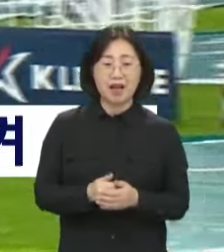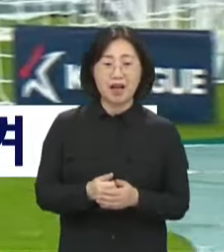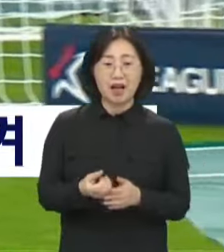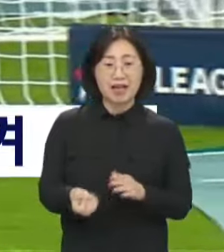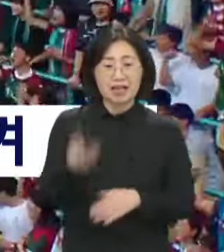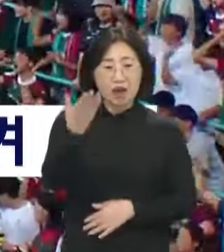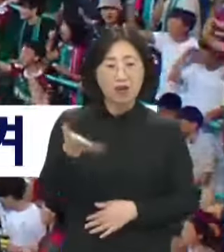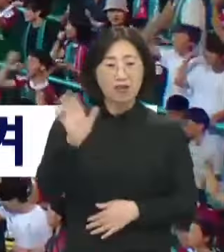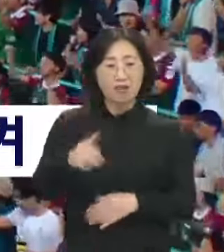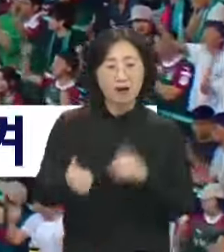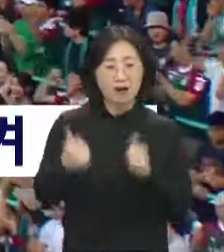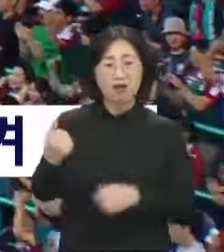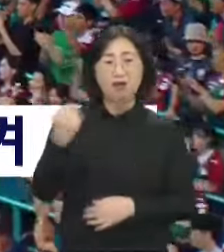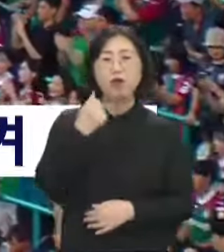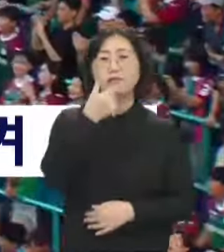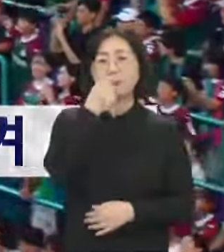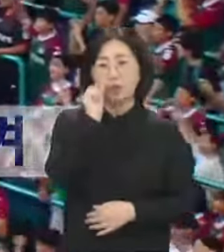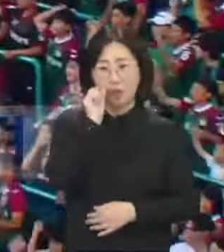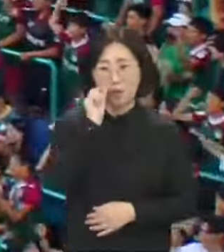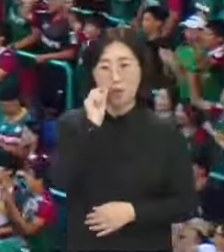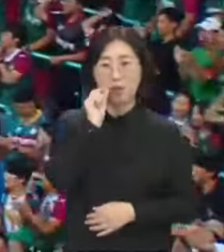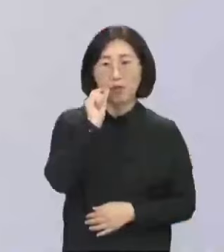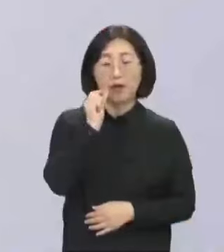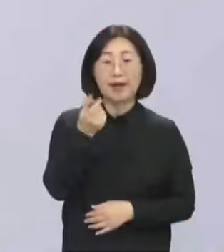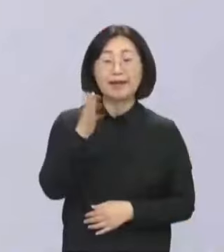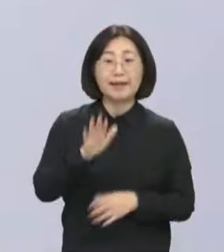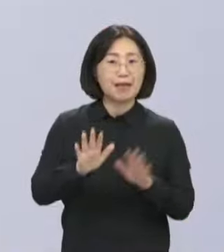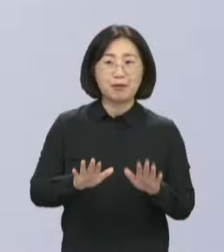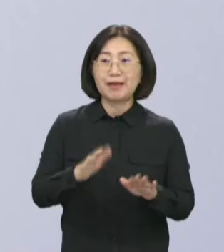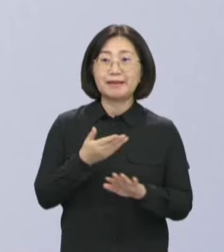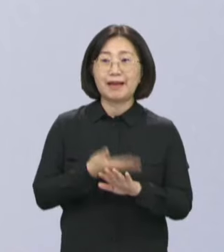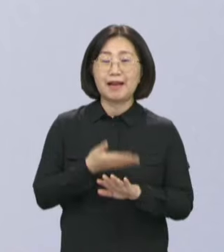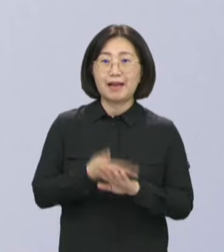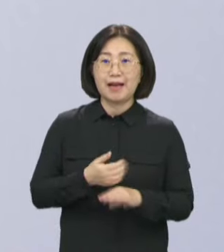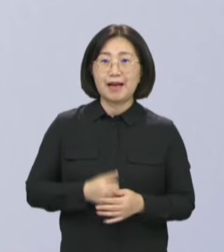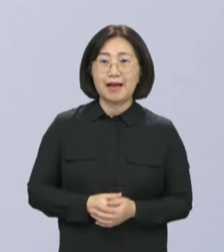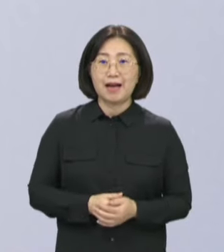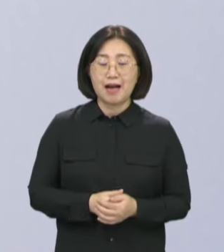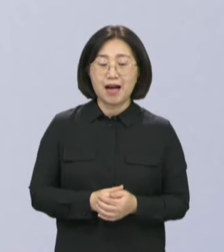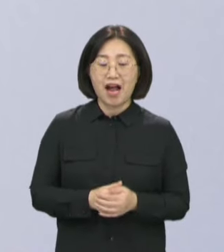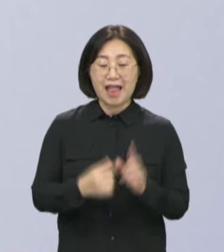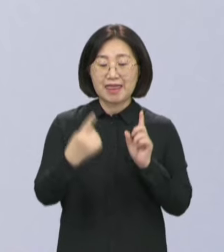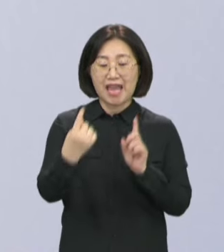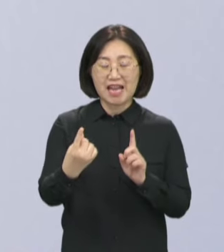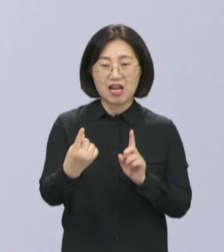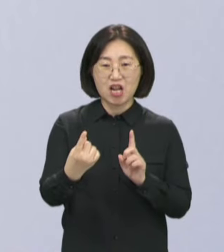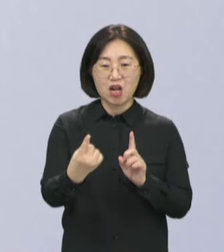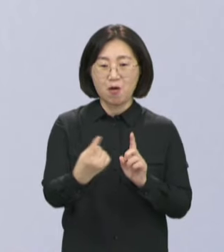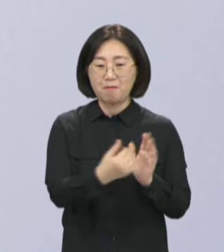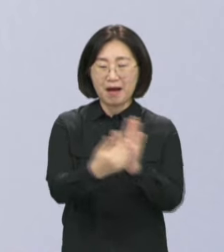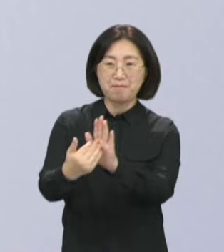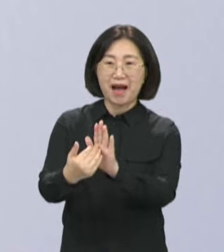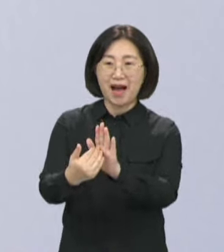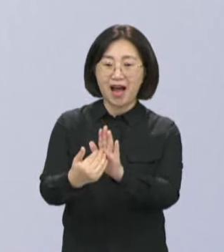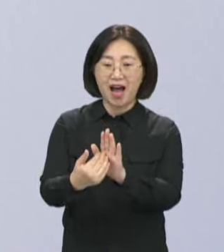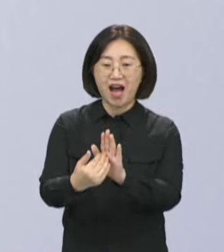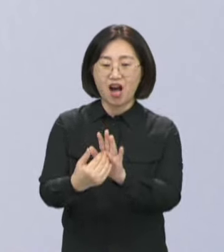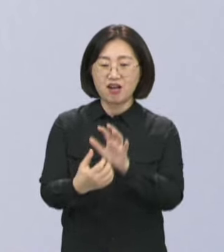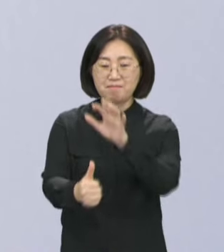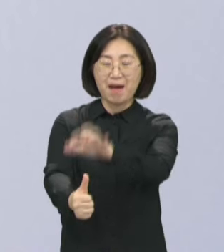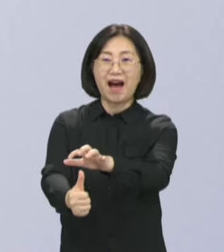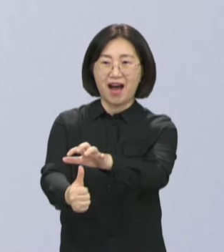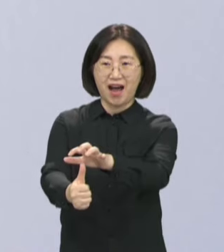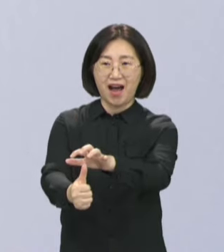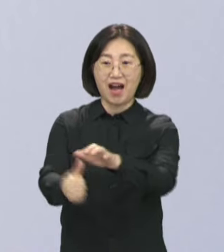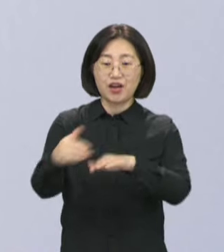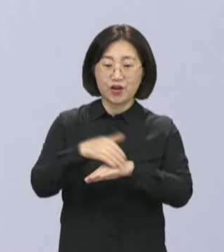면에선 부족했다는 비판에서도 벗어났습니다. 하이프레싱을 통해서 볼을 못 차게 상대가 잘하는 것을 못 하게끔 하는 전반